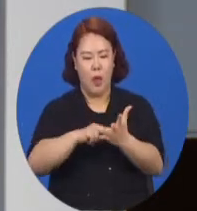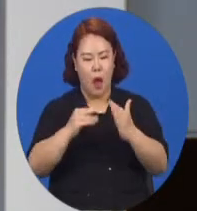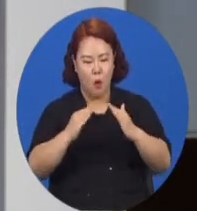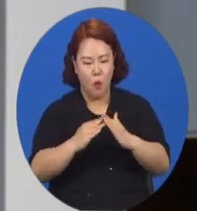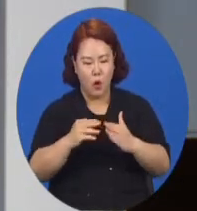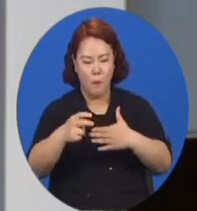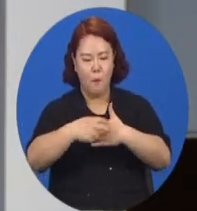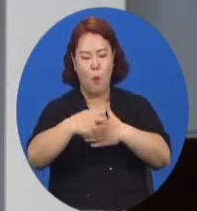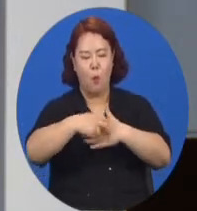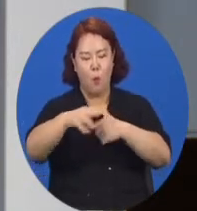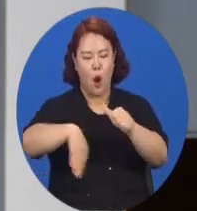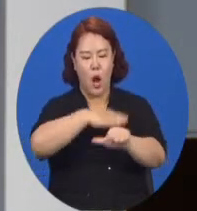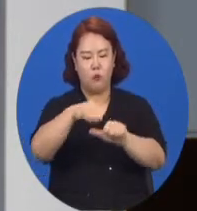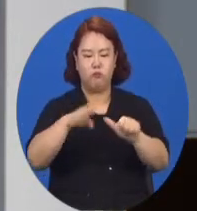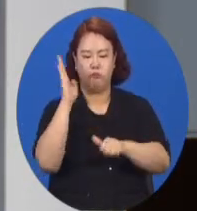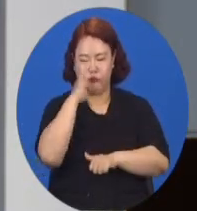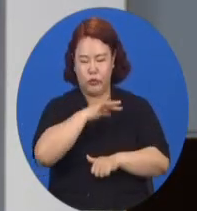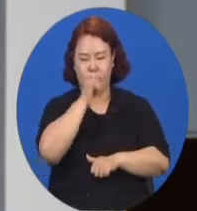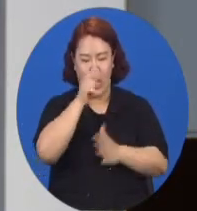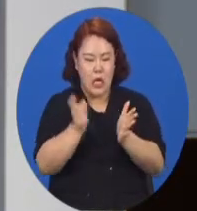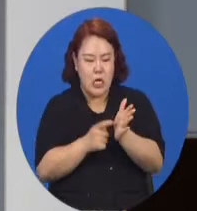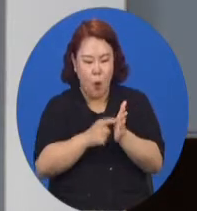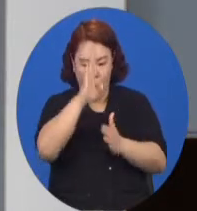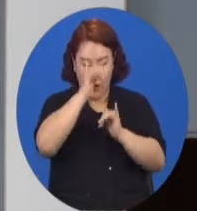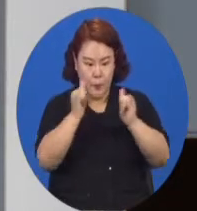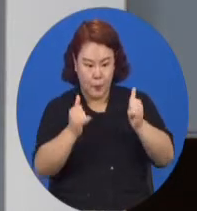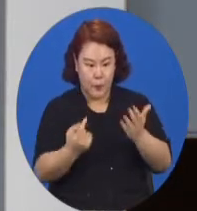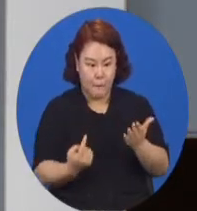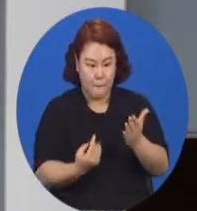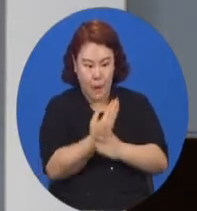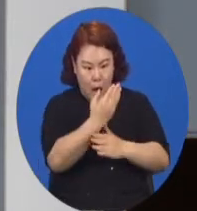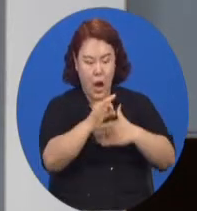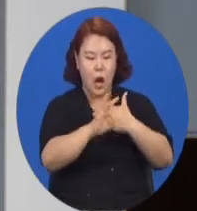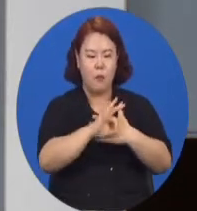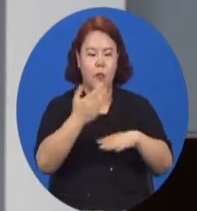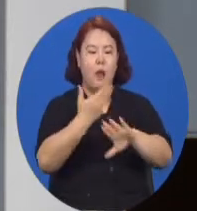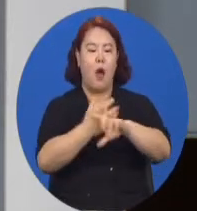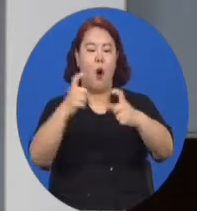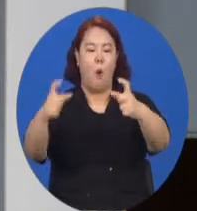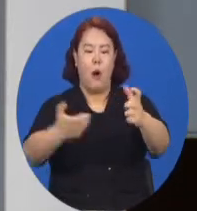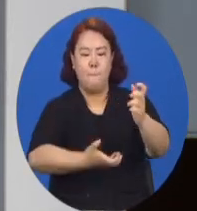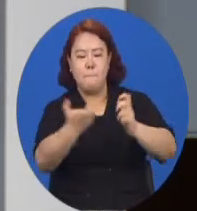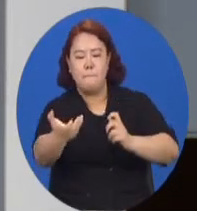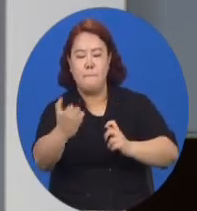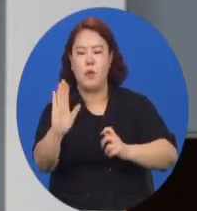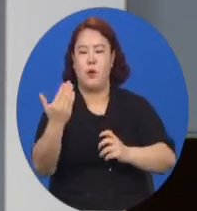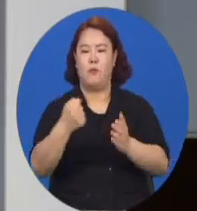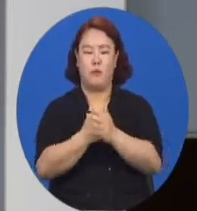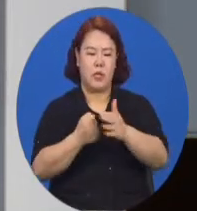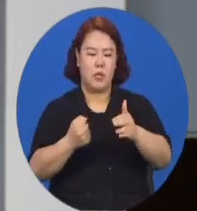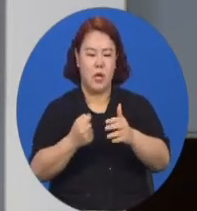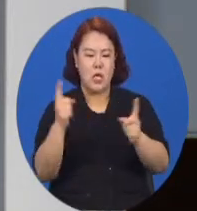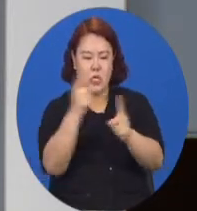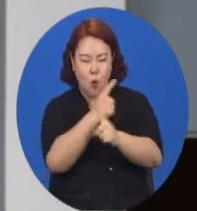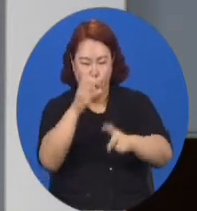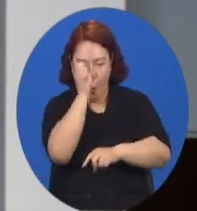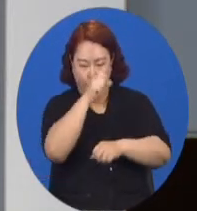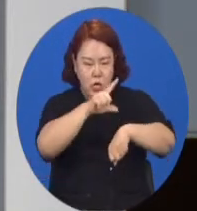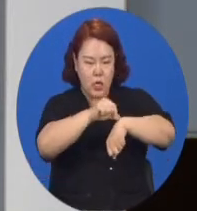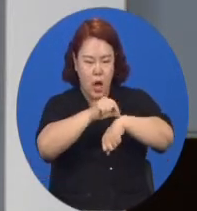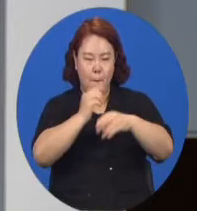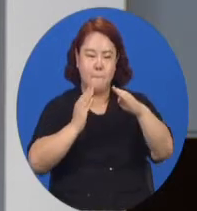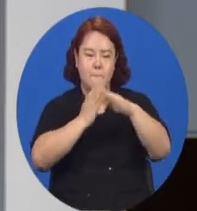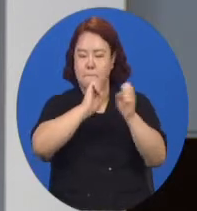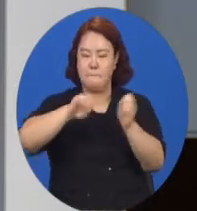환경이 열악하다고들 합니다. 특히 이제 응급환자가 발생을 해도 타 지역으로 이송을 해야 되기 때문에 이른바 골든타임을 놓치고 있다 이런 지적들이